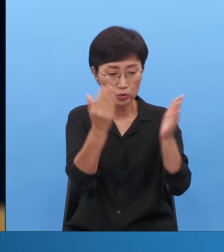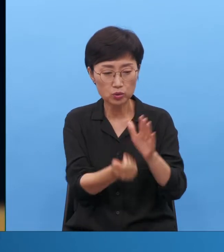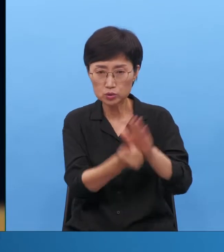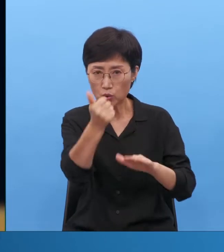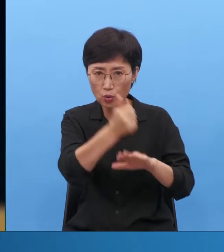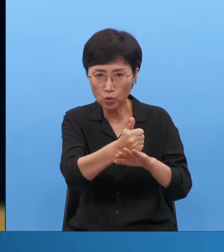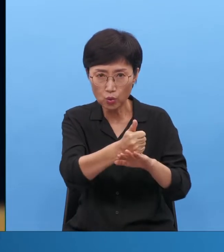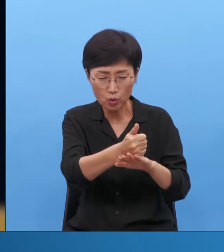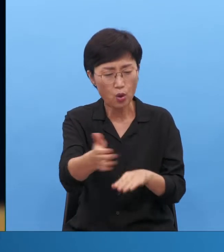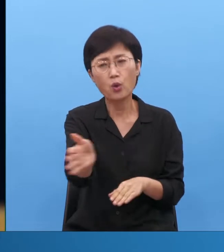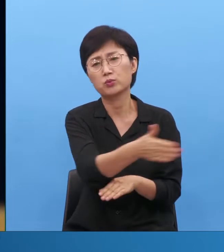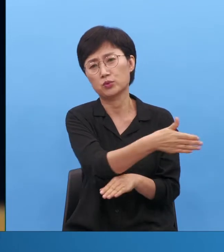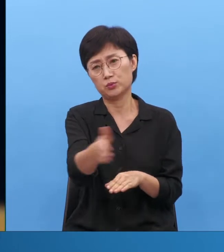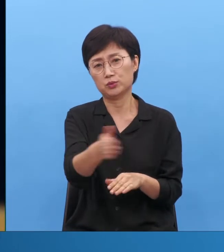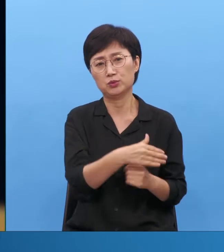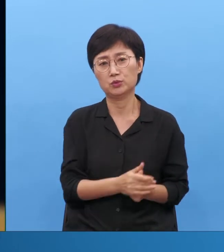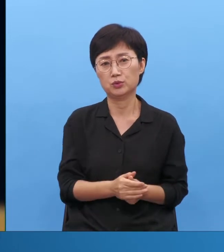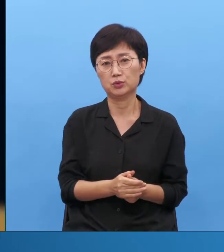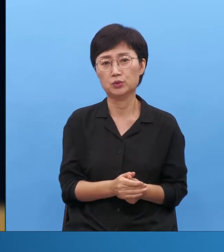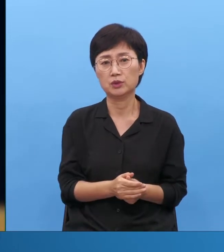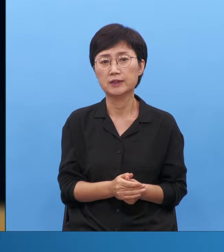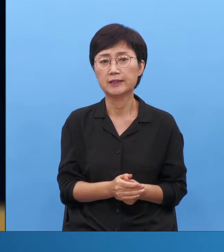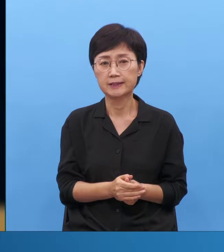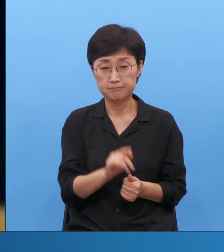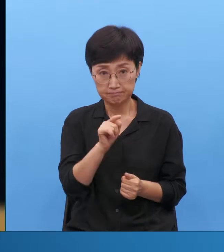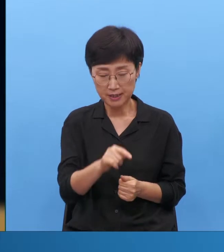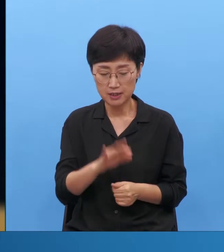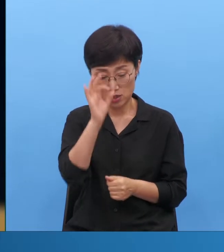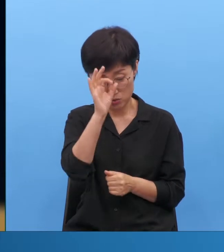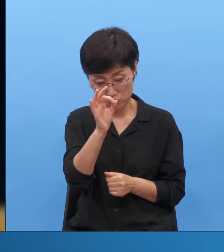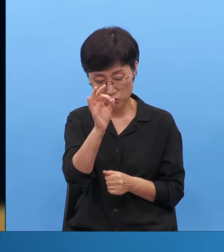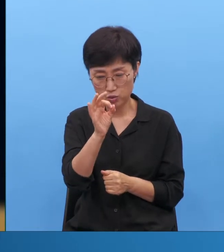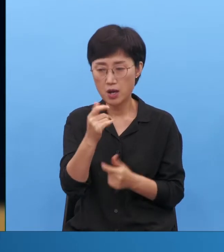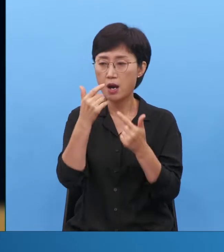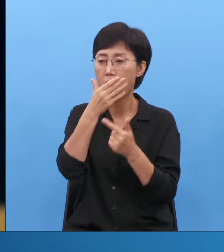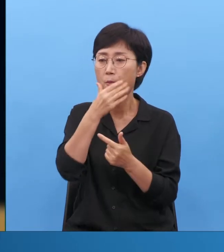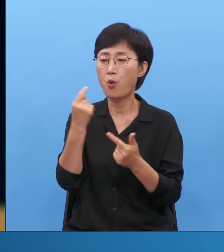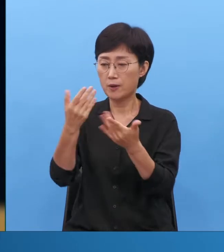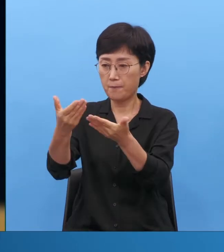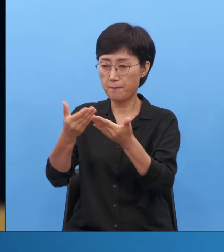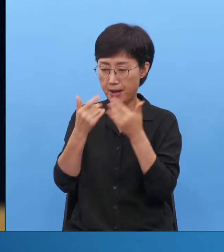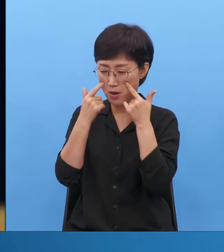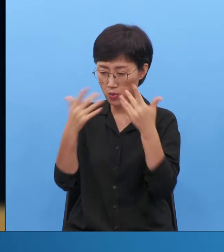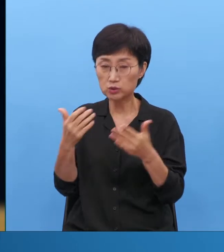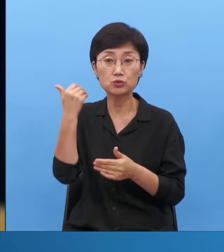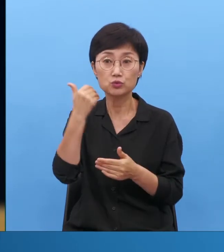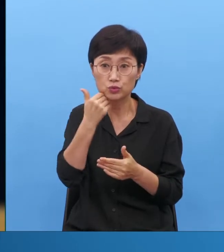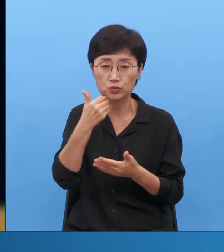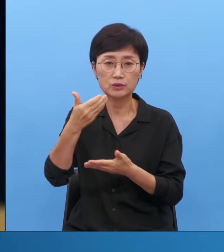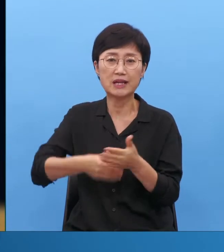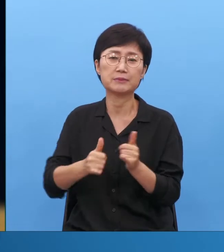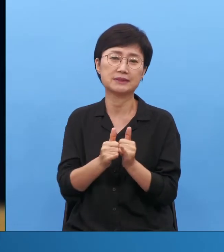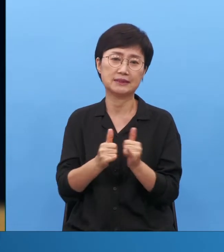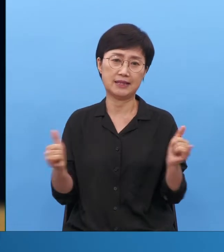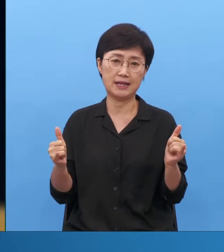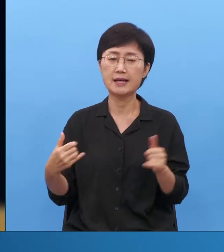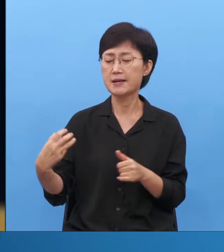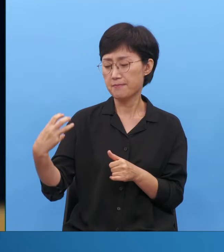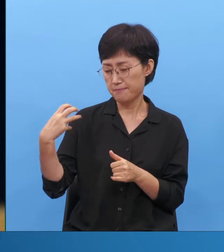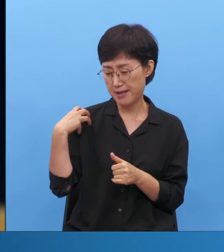없음이 확인됐습니다. 그래서 확실한 복음 가진 남은 자만이 바꿀 수 있습니다. 그